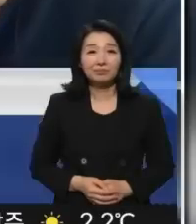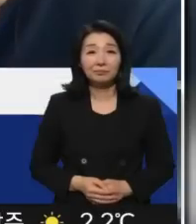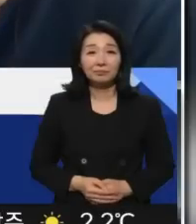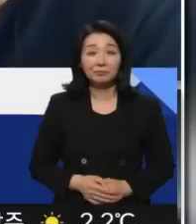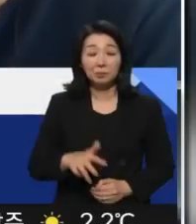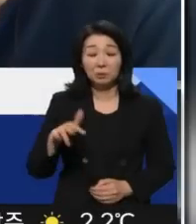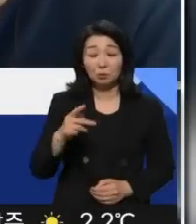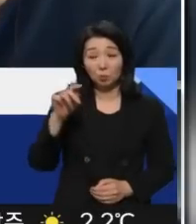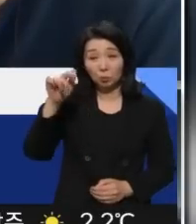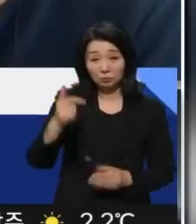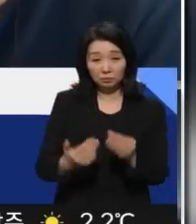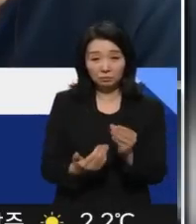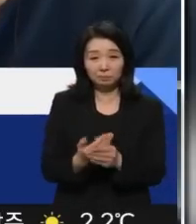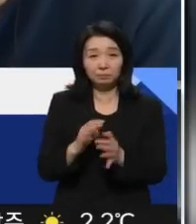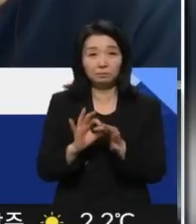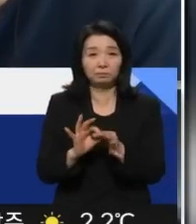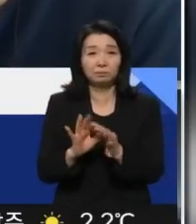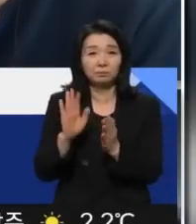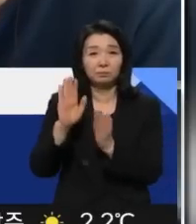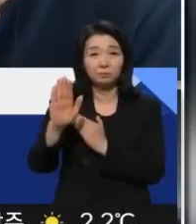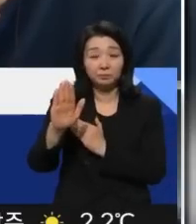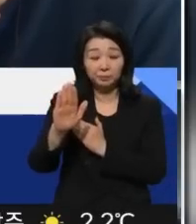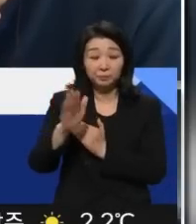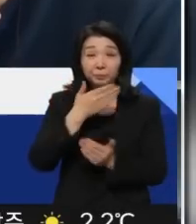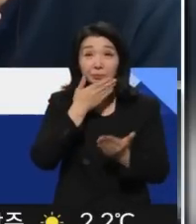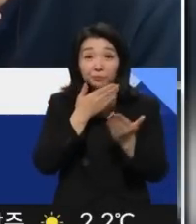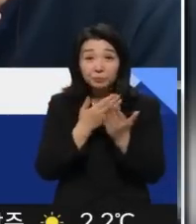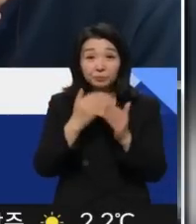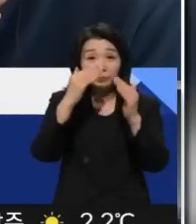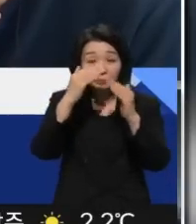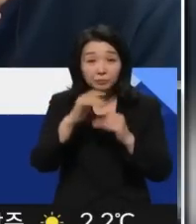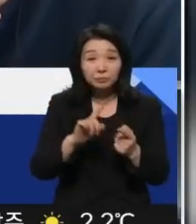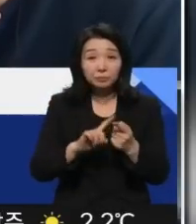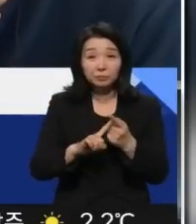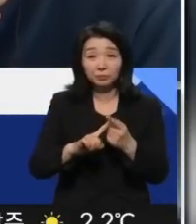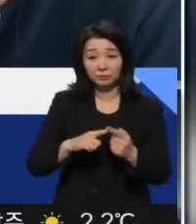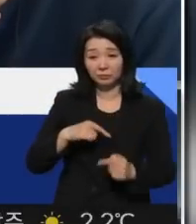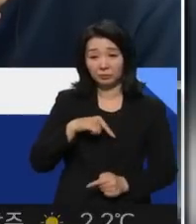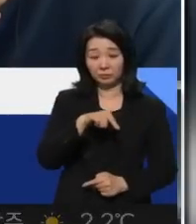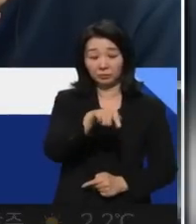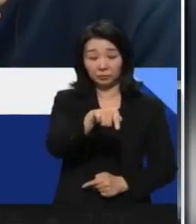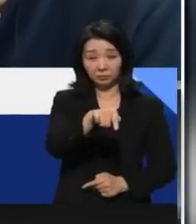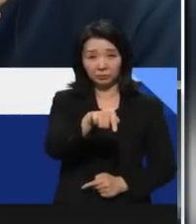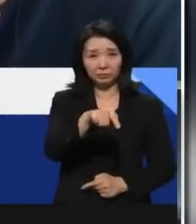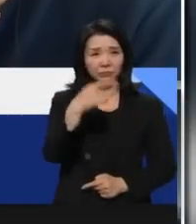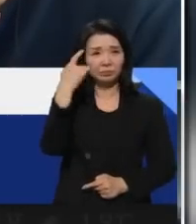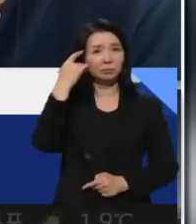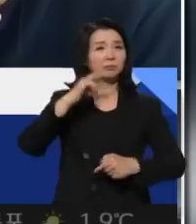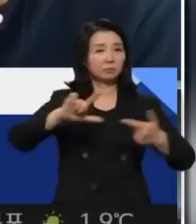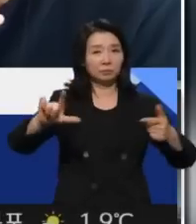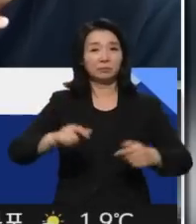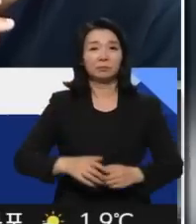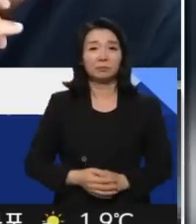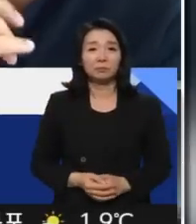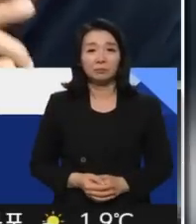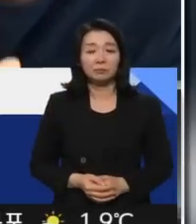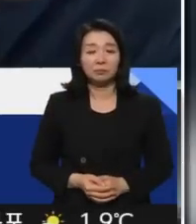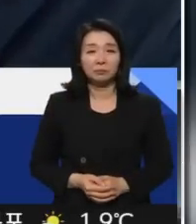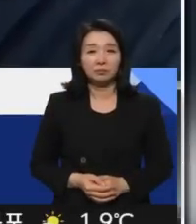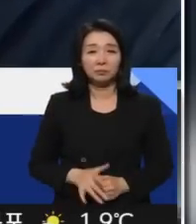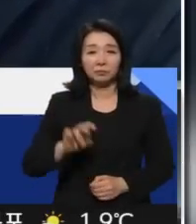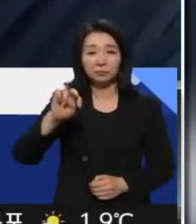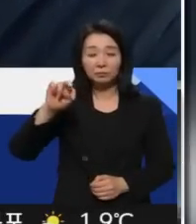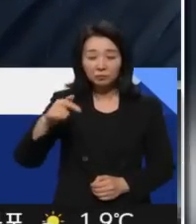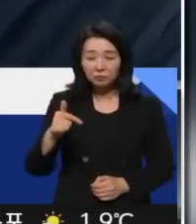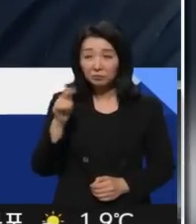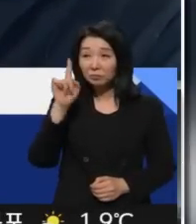조국 사태와 그 이후에 있었던 여러 가지 포인트마다 저하고 그분하고 의견이 다 달랐을 거예요. 그리고 그분이 주장한